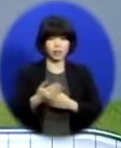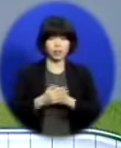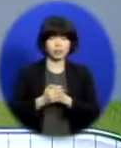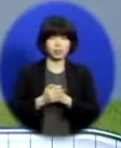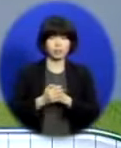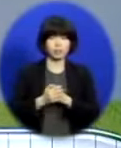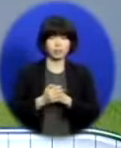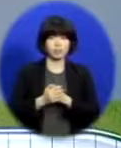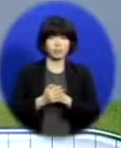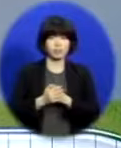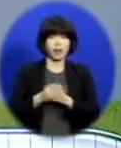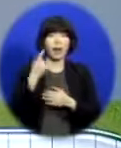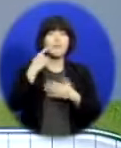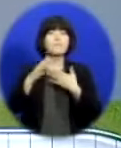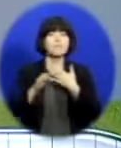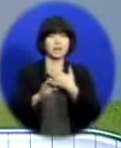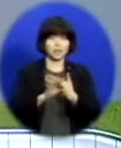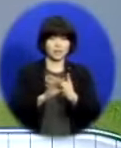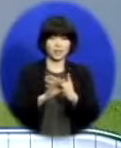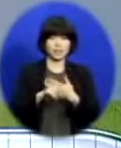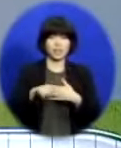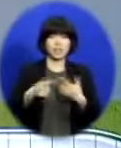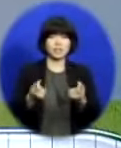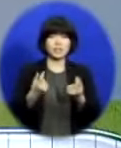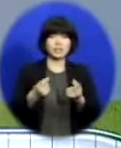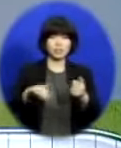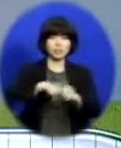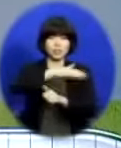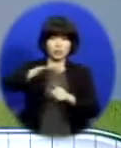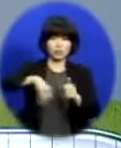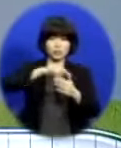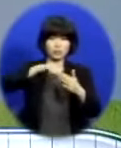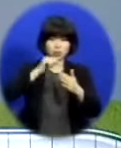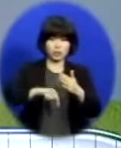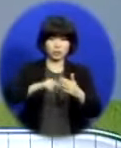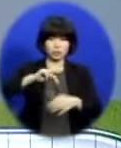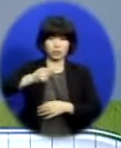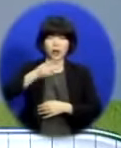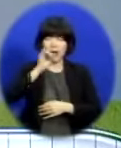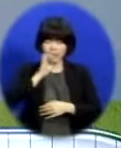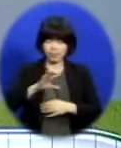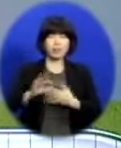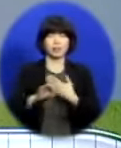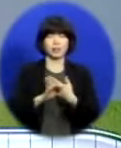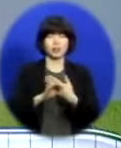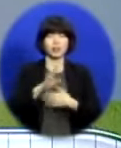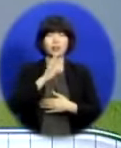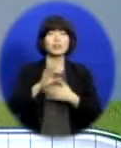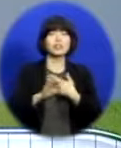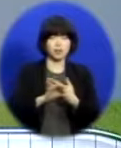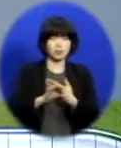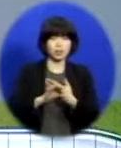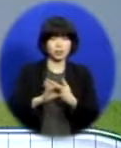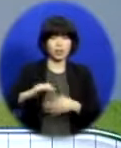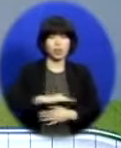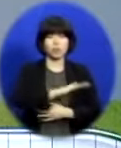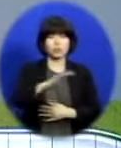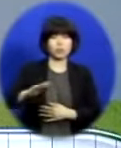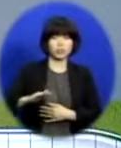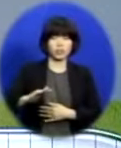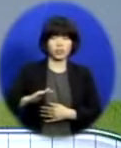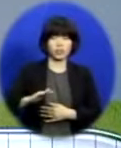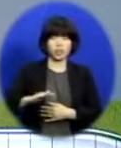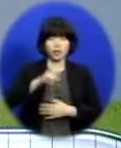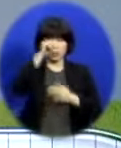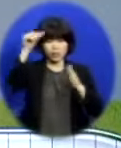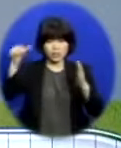되셨나요 만약에 이런 여건에서도 안 된다 하면 그렇다면 우리가 우리의